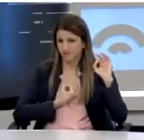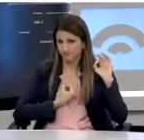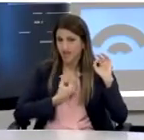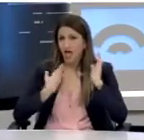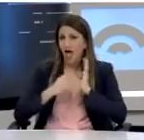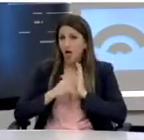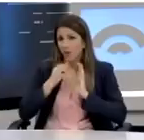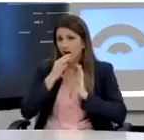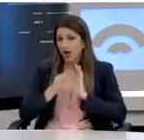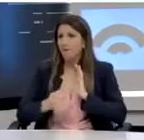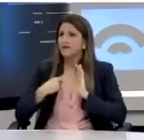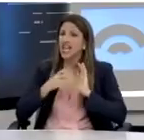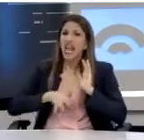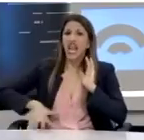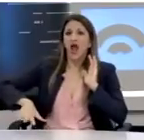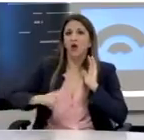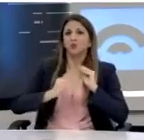επιχείρημα περί εγχώρησης μακεδονικού λαού,